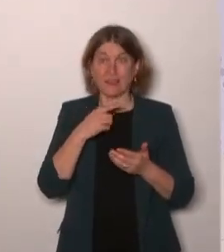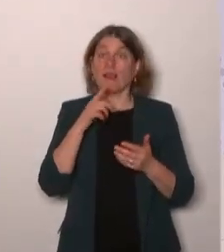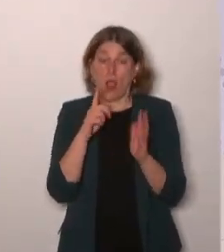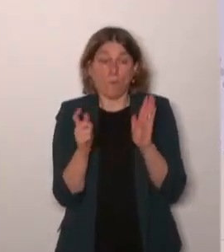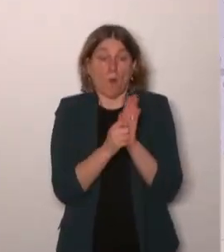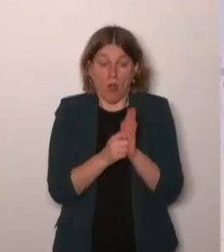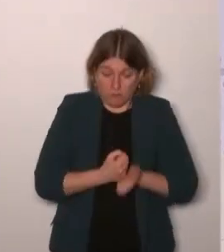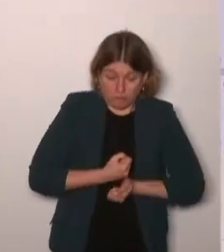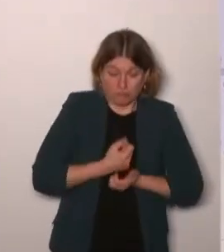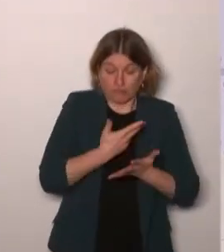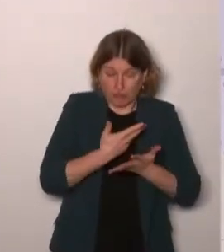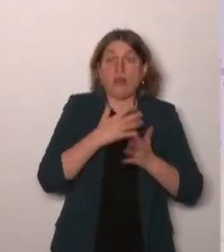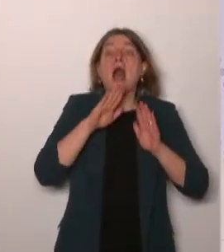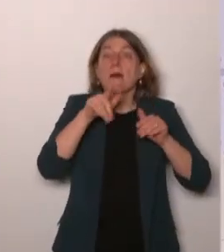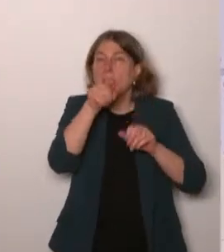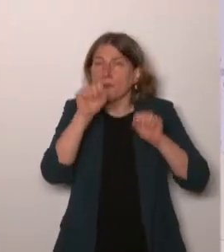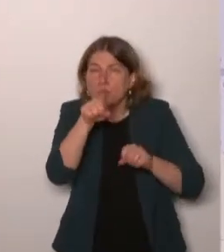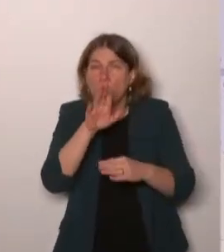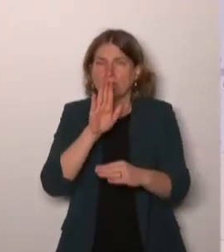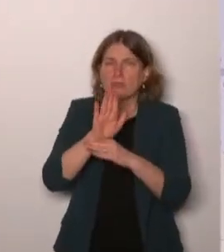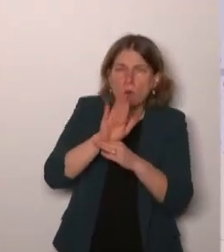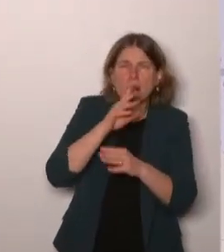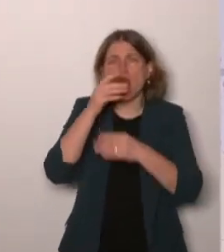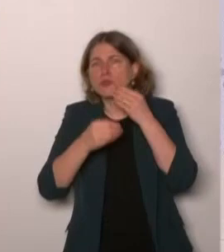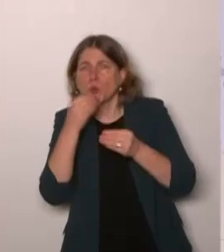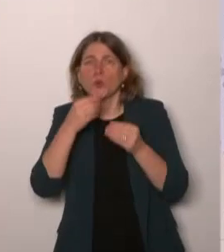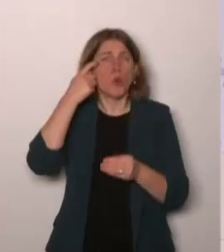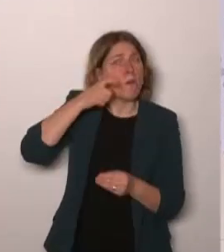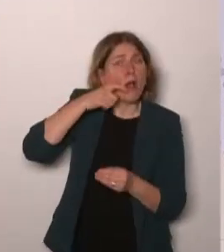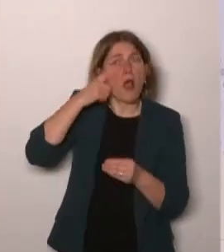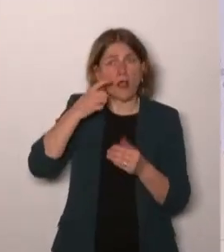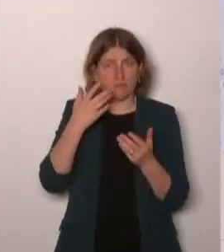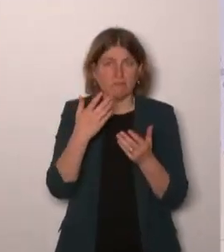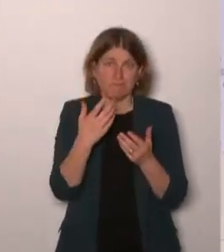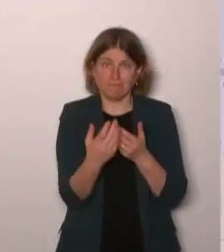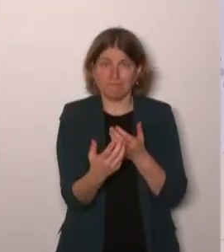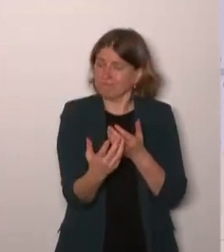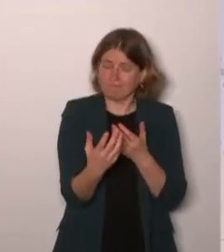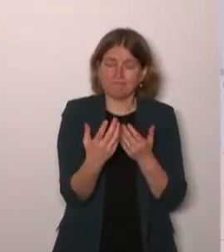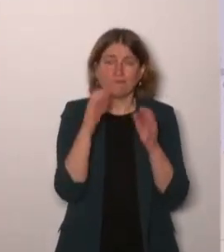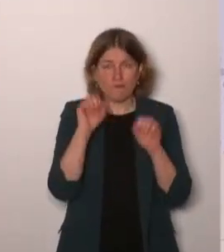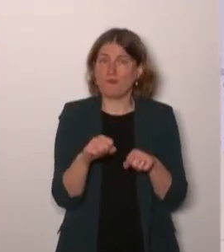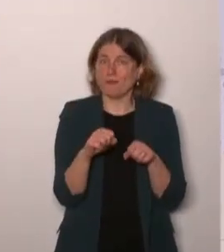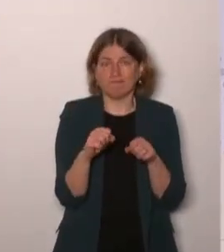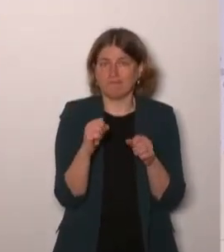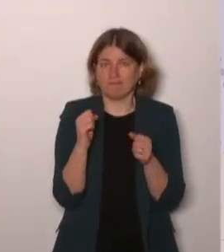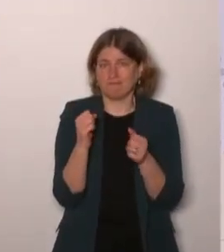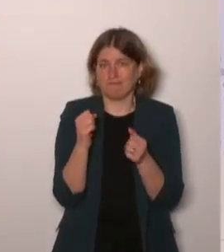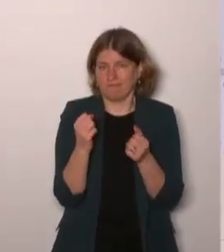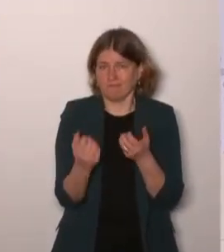possibilité de recueillir vos témoignages, de recueillir vos commentaires et d'en faire véritablement des cadres d'échange.